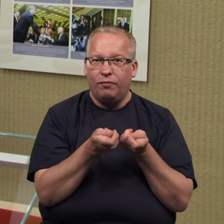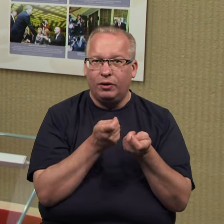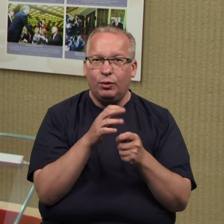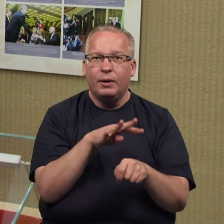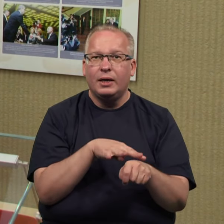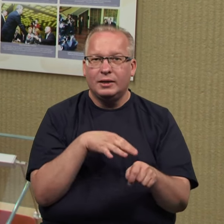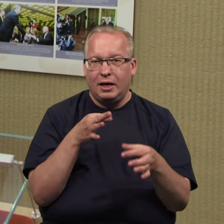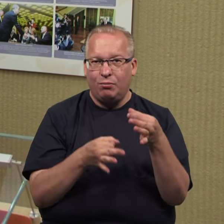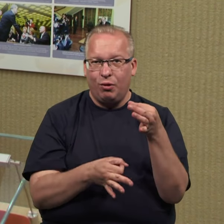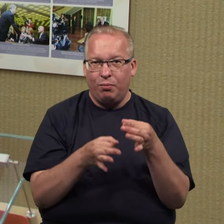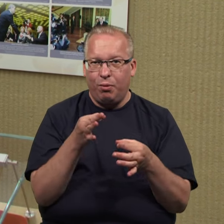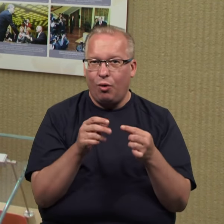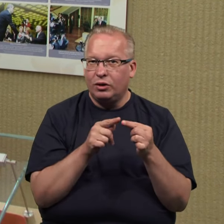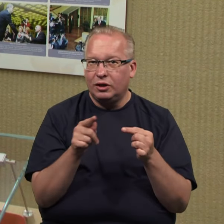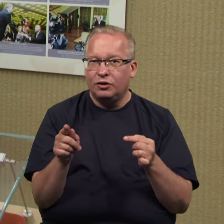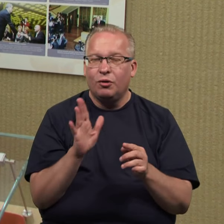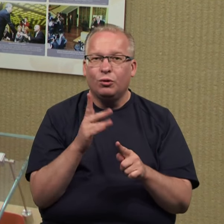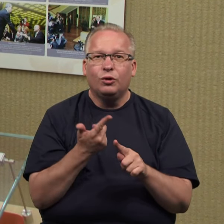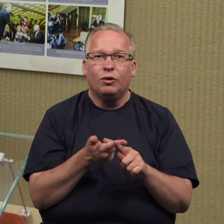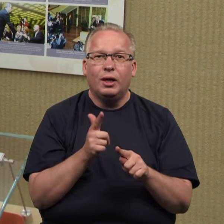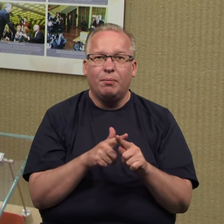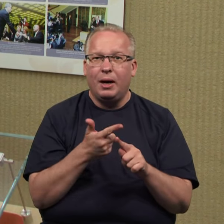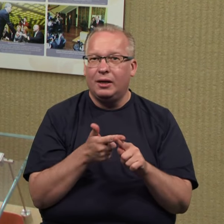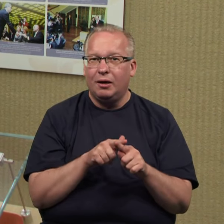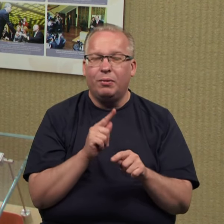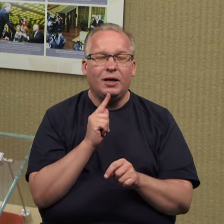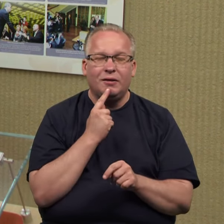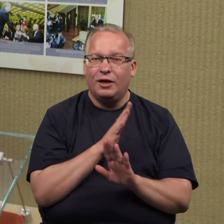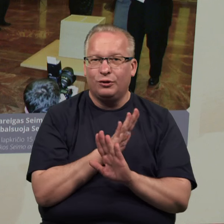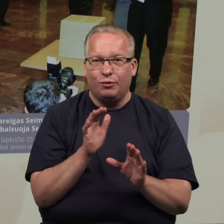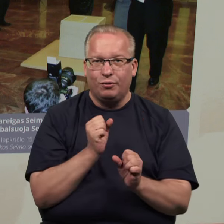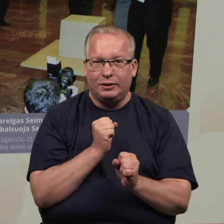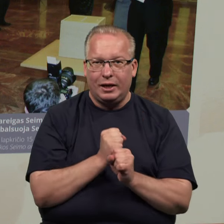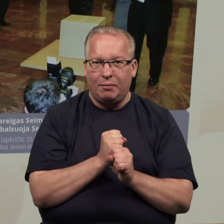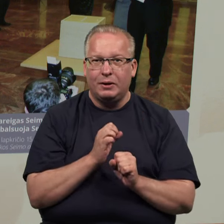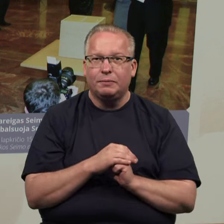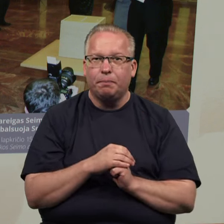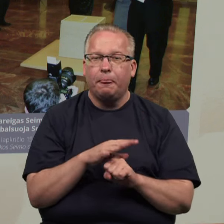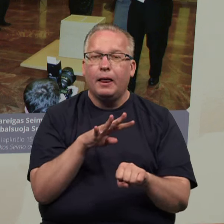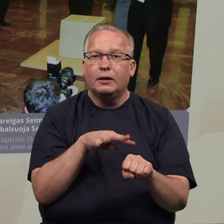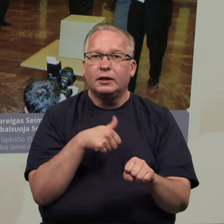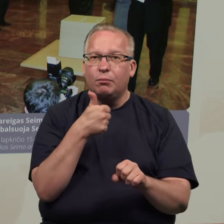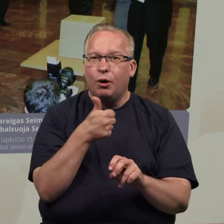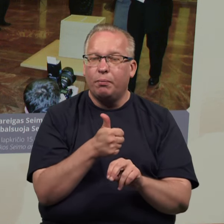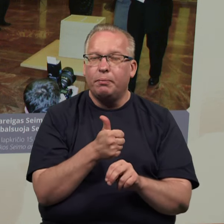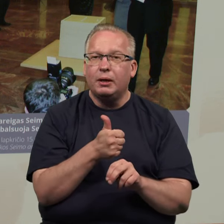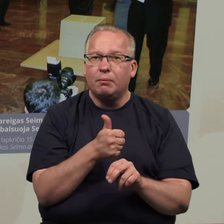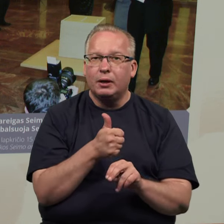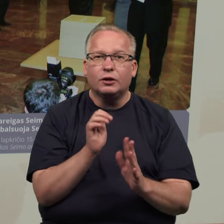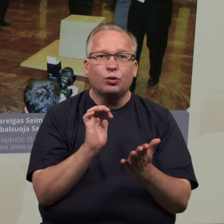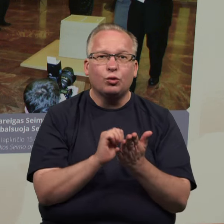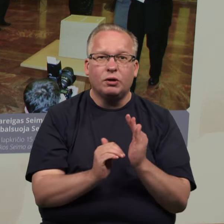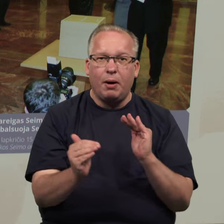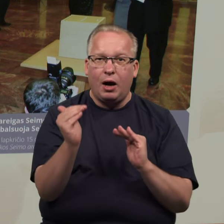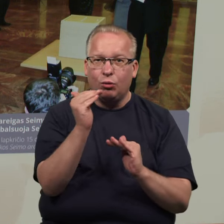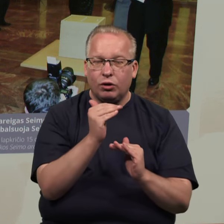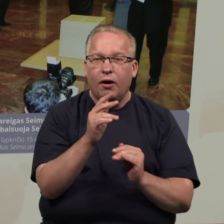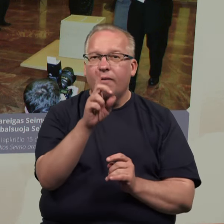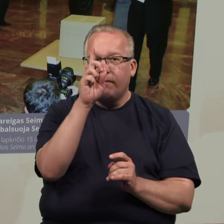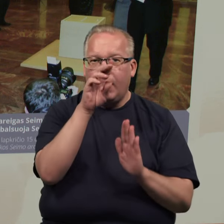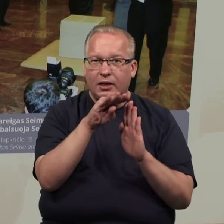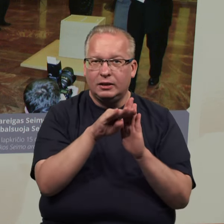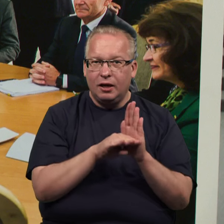Seimo posėdžiams, tai būtų labai, labai toks nesudėtingas darbas. Seimo pirmininkas užima aukštą vietą valstybės